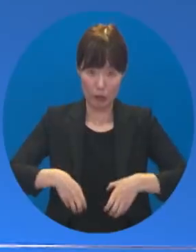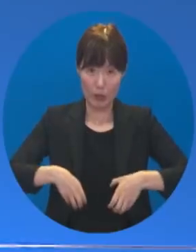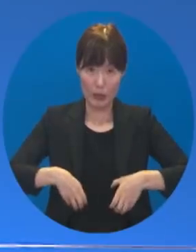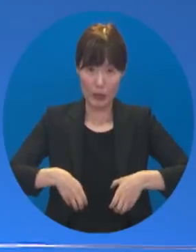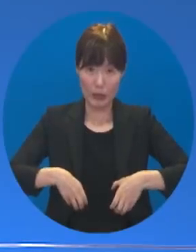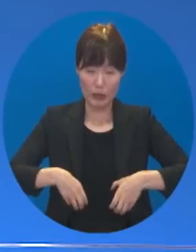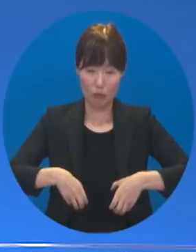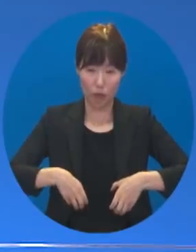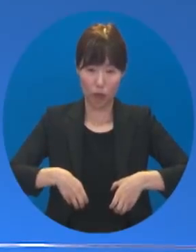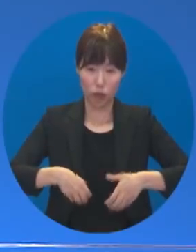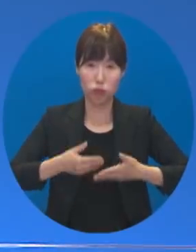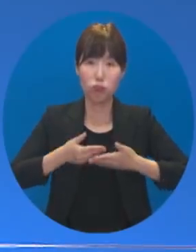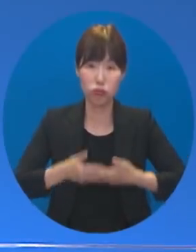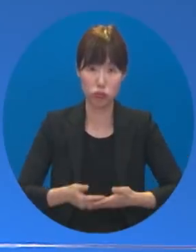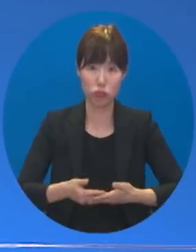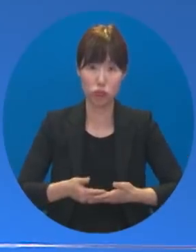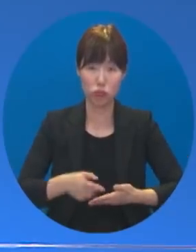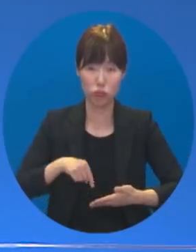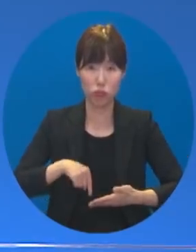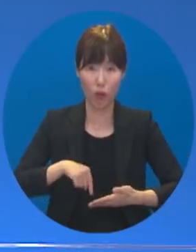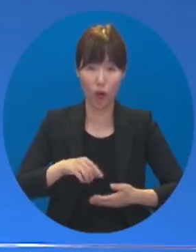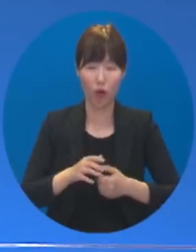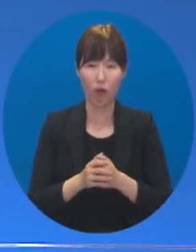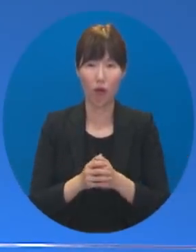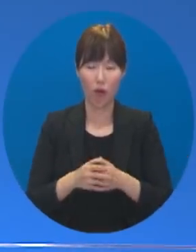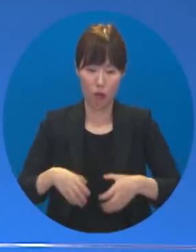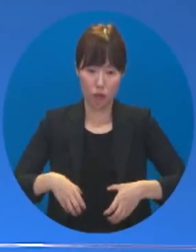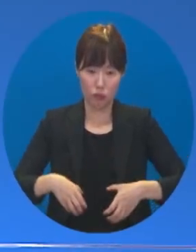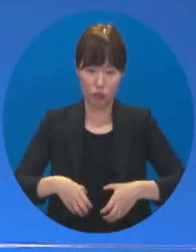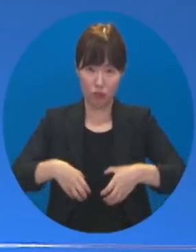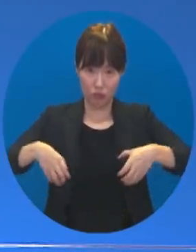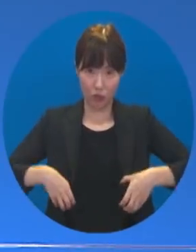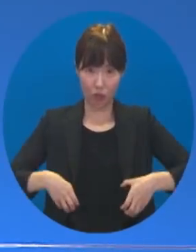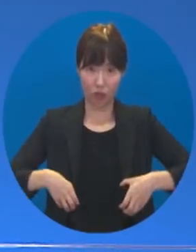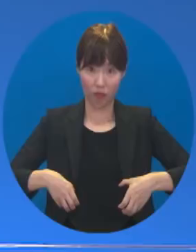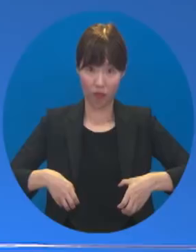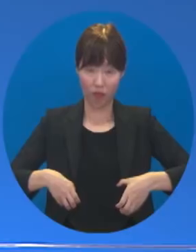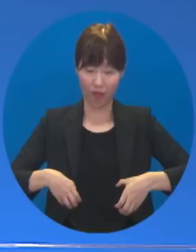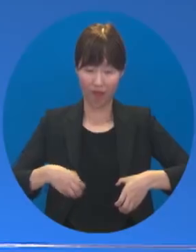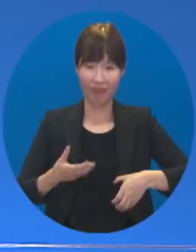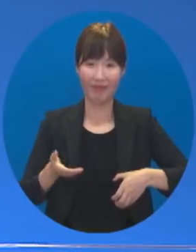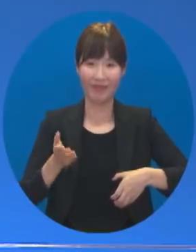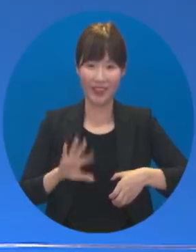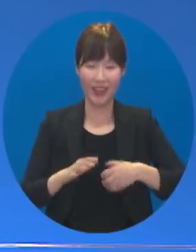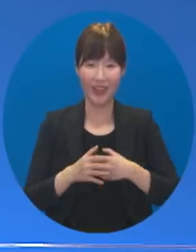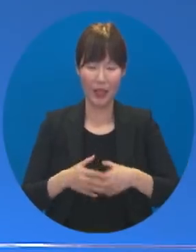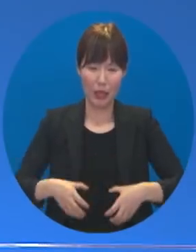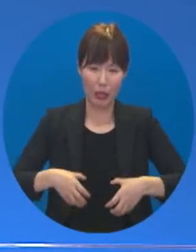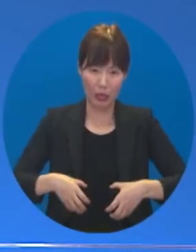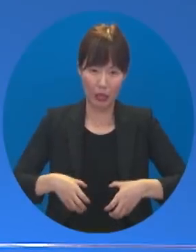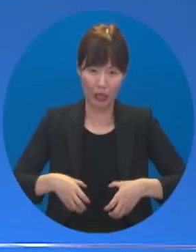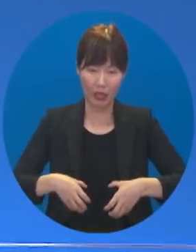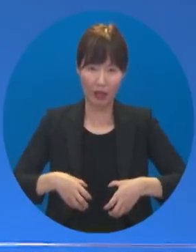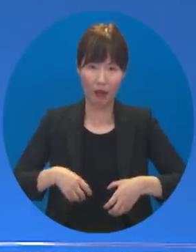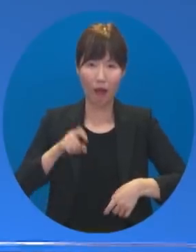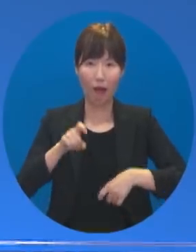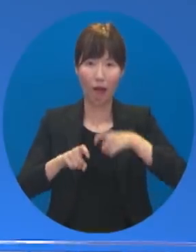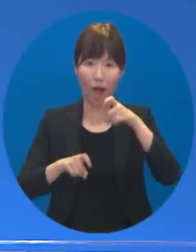처음에는 이제 저 조그만 녀석이 가면라이더 벨트를 딱 차는데 이렇게 차면은 낑낑대요.